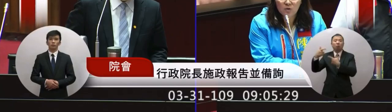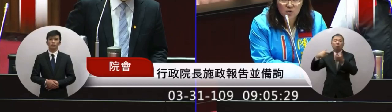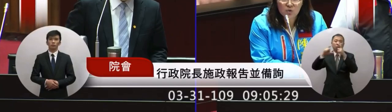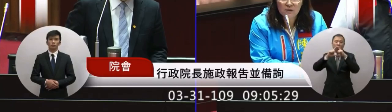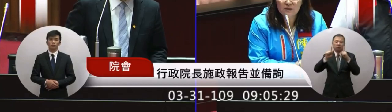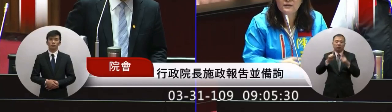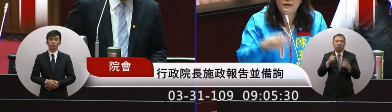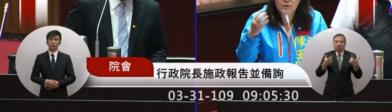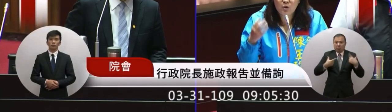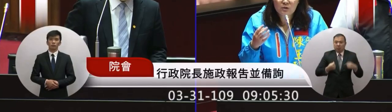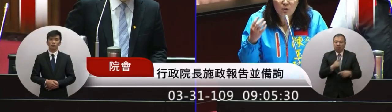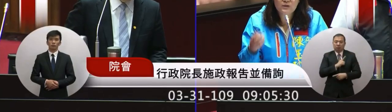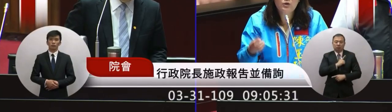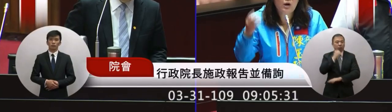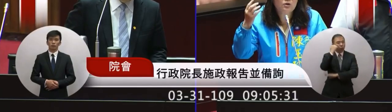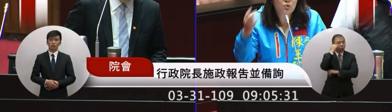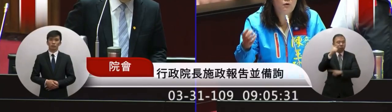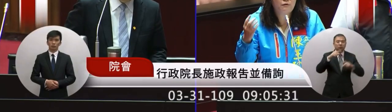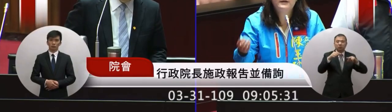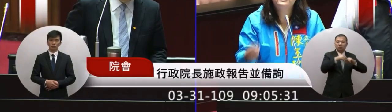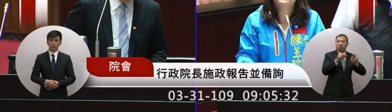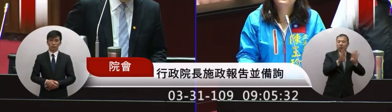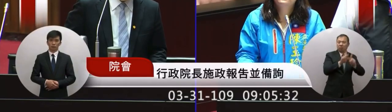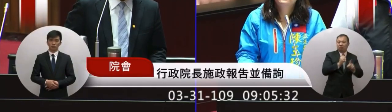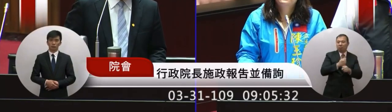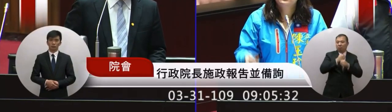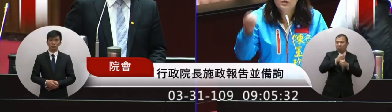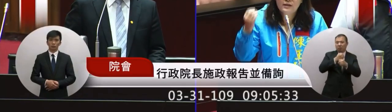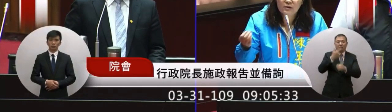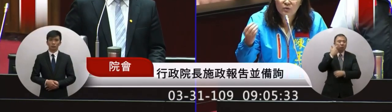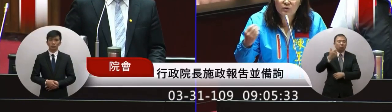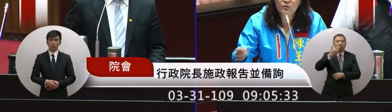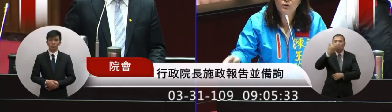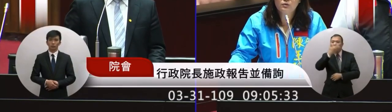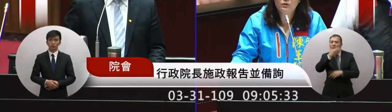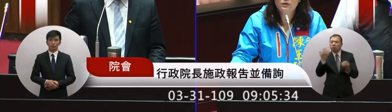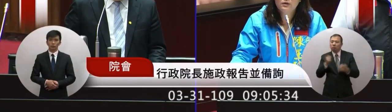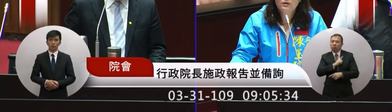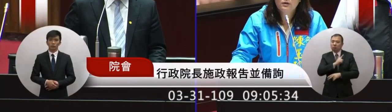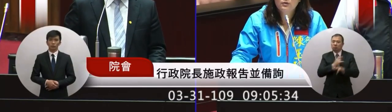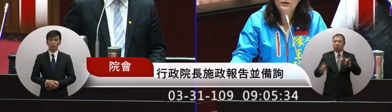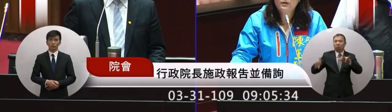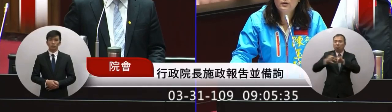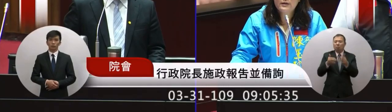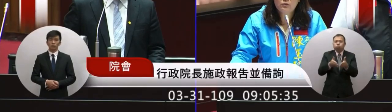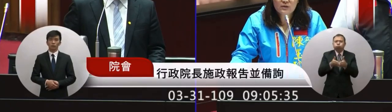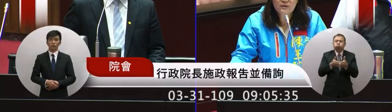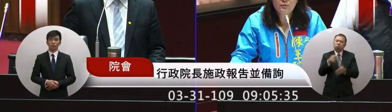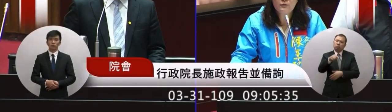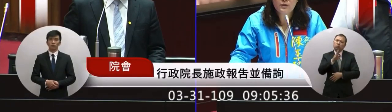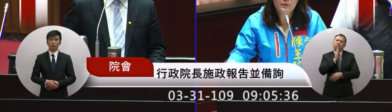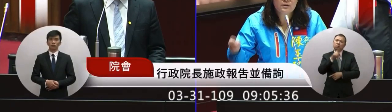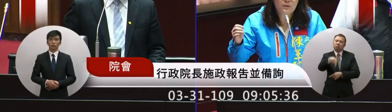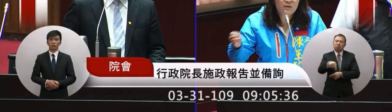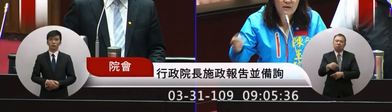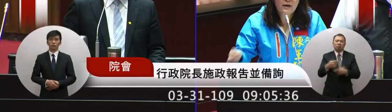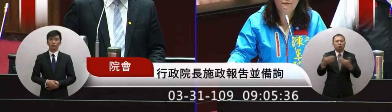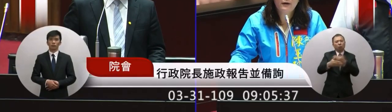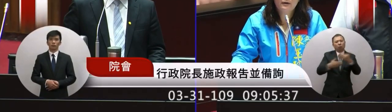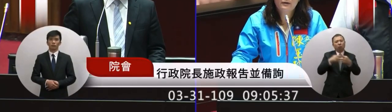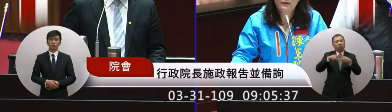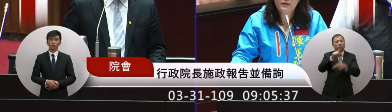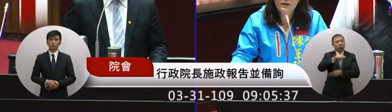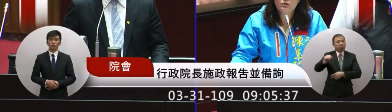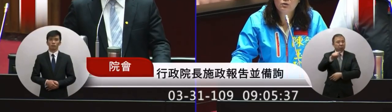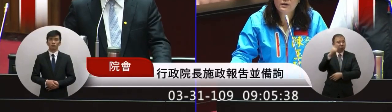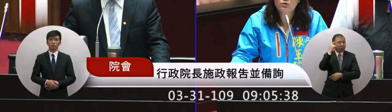金马澎的居民，那他们又中间又要坐飞机。这个就是大众运输工具，所以院长对这一部分有没有什么看